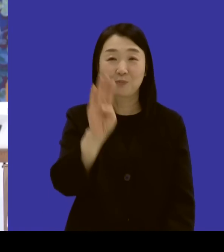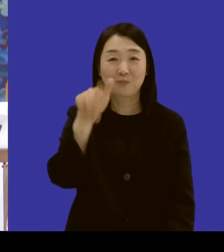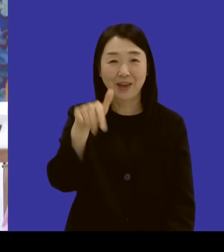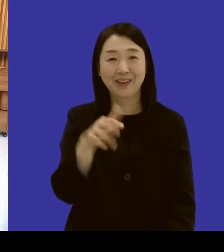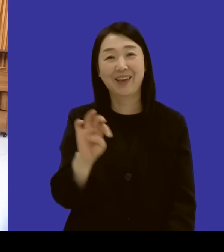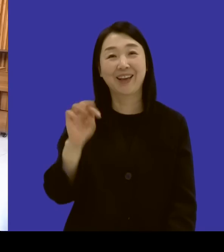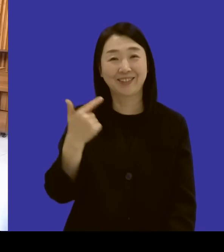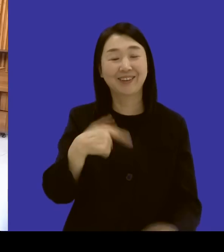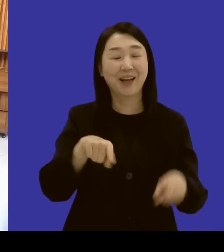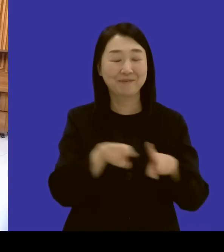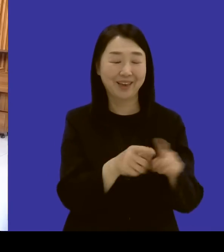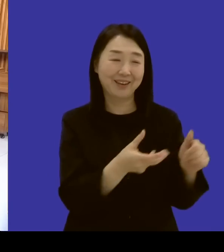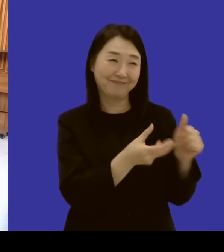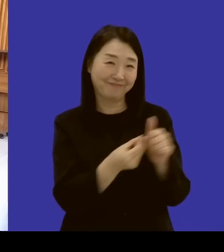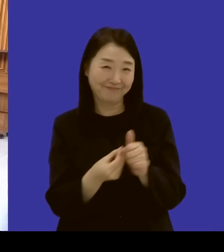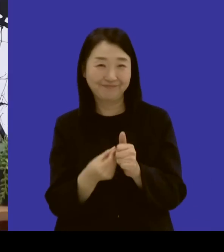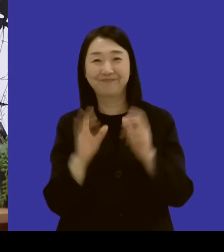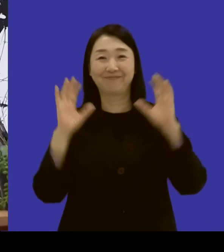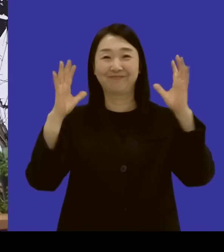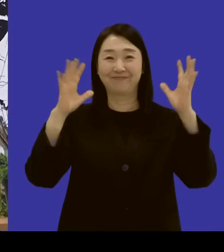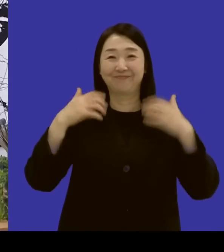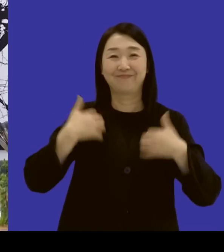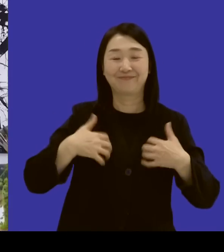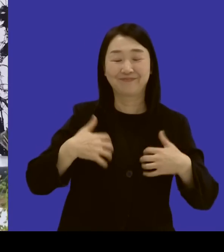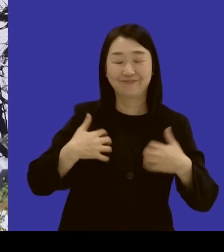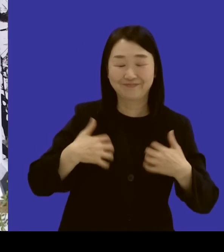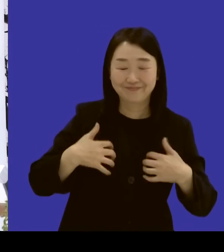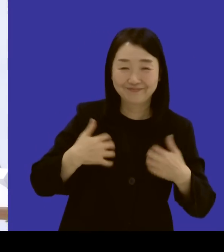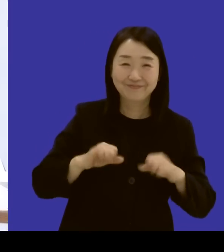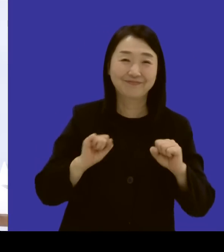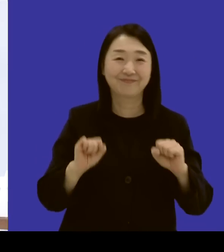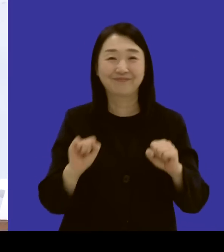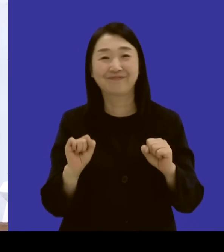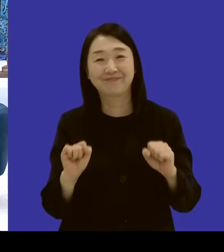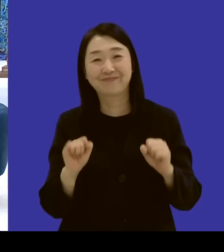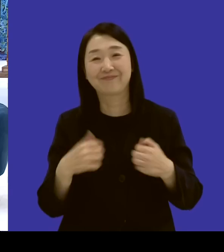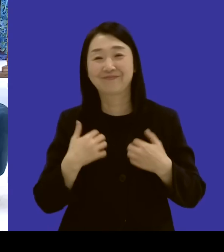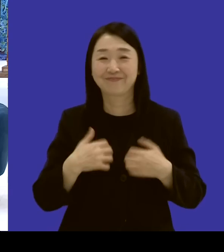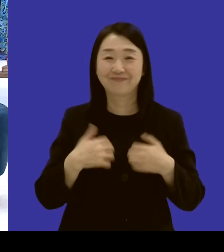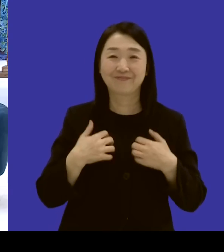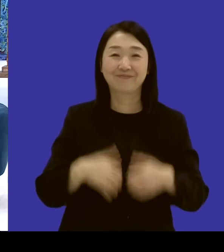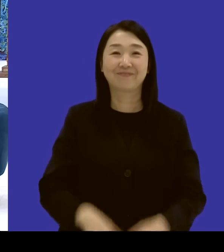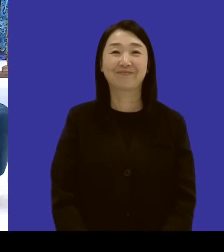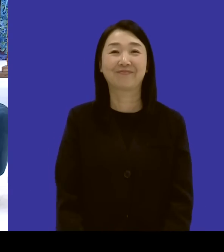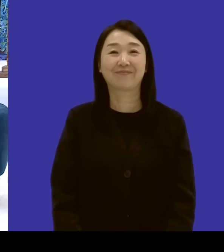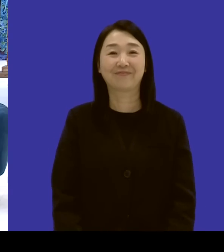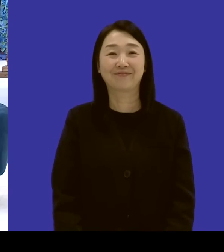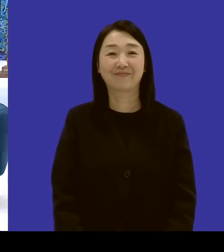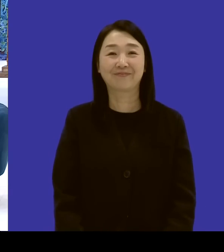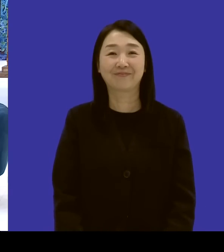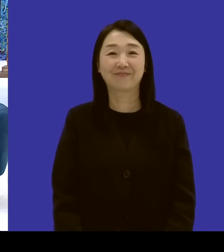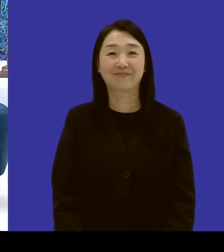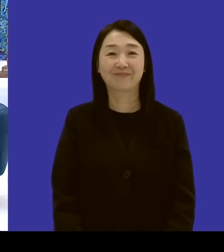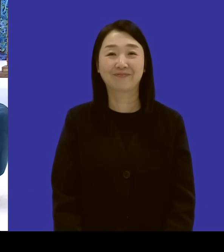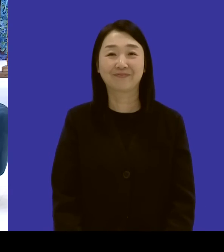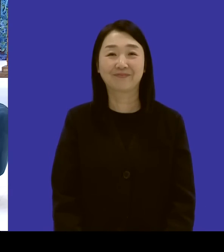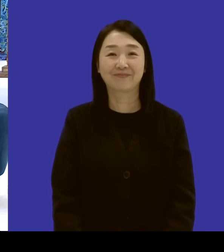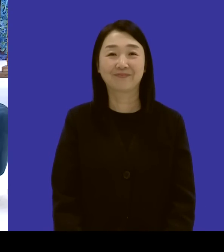선생님 모셔보겠습니다. 어서 오세요. 안녕하세요. 안녕하세요. 안녕하세요. 반갑습니다. 안녕하세요.